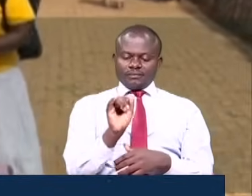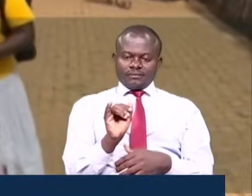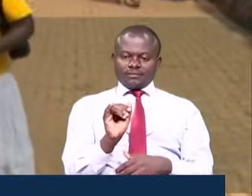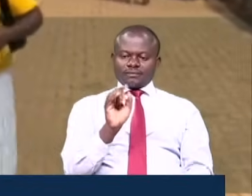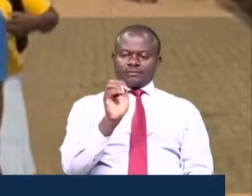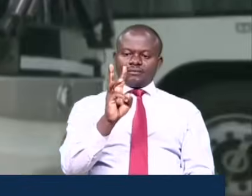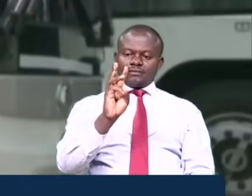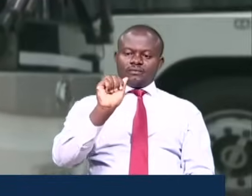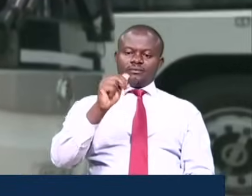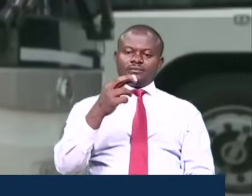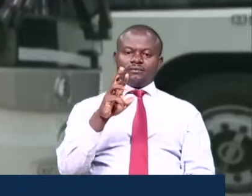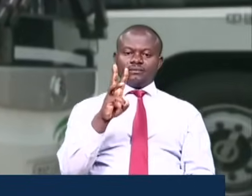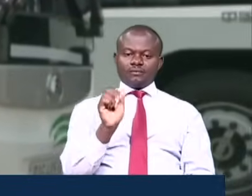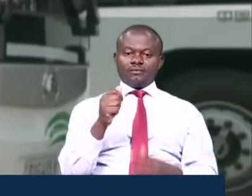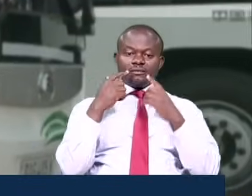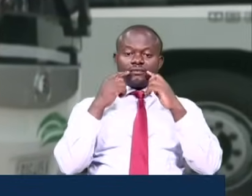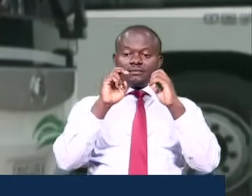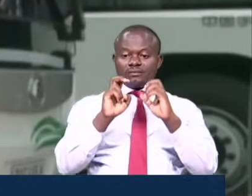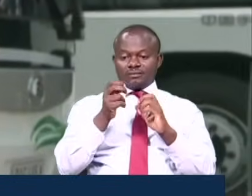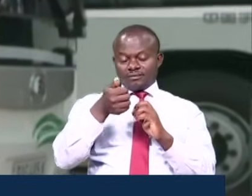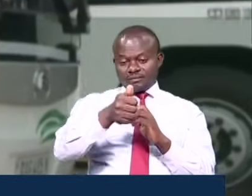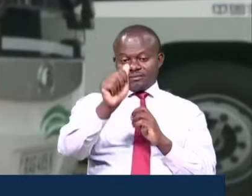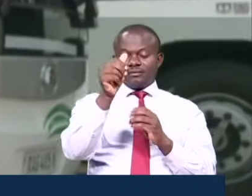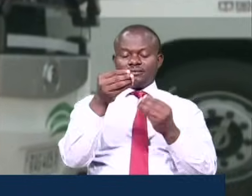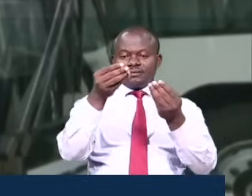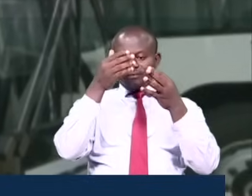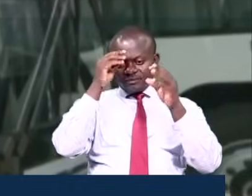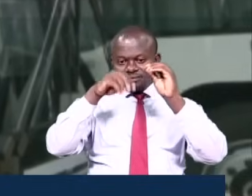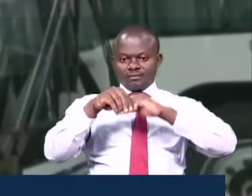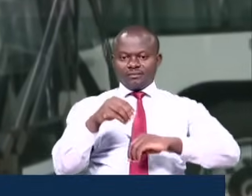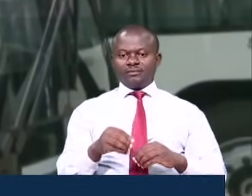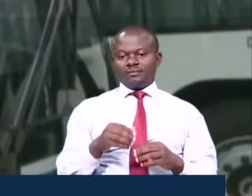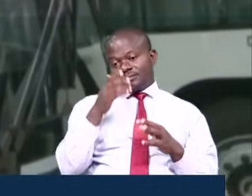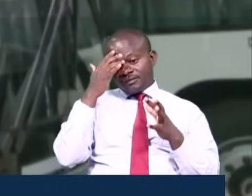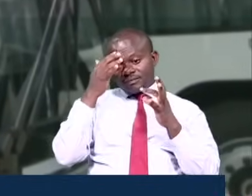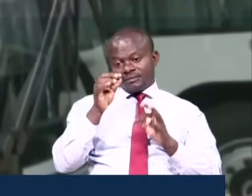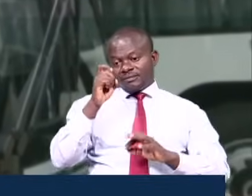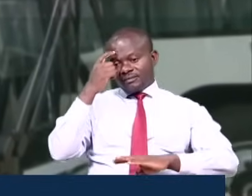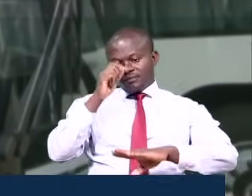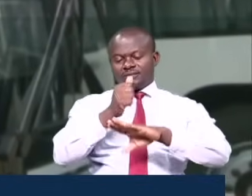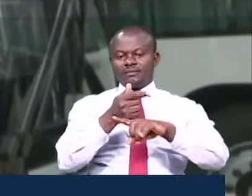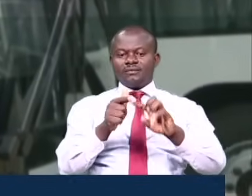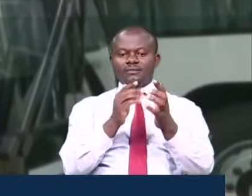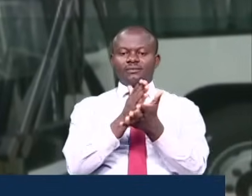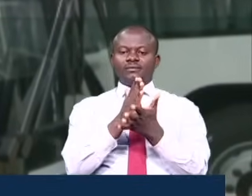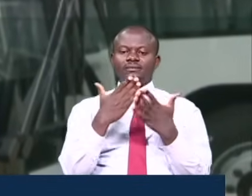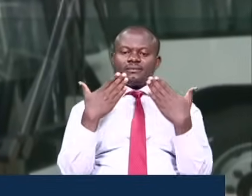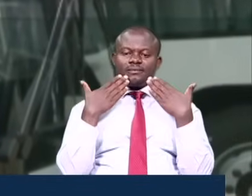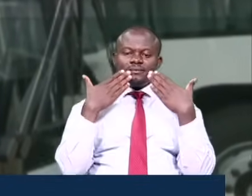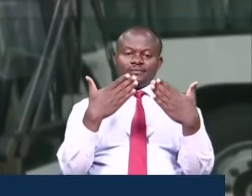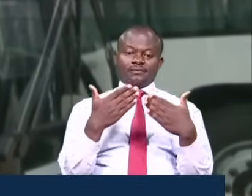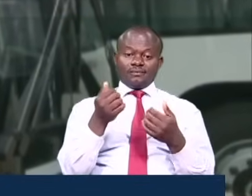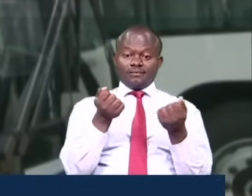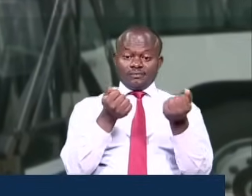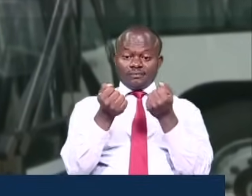Twahirwa Inosa avuga ko izi ngamba zirimo gutanga umusaruro ni ingamba leta yafashe kandi mu by'ukuri dushima kuba imodoka